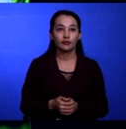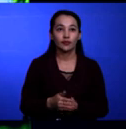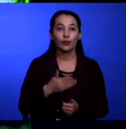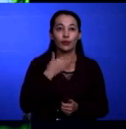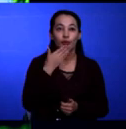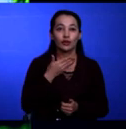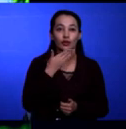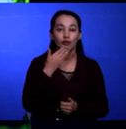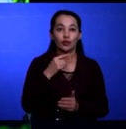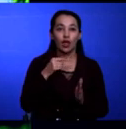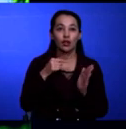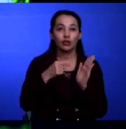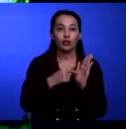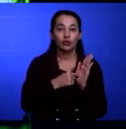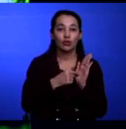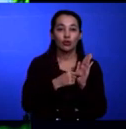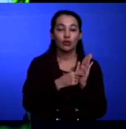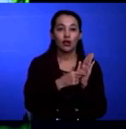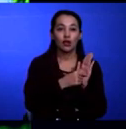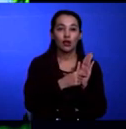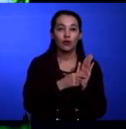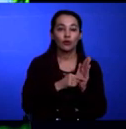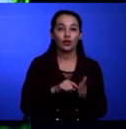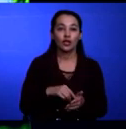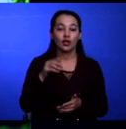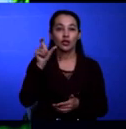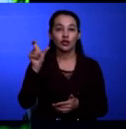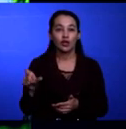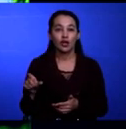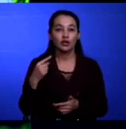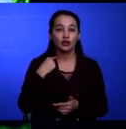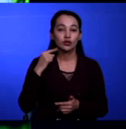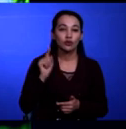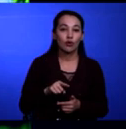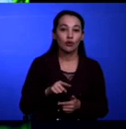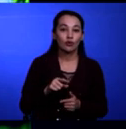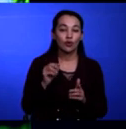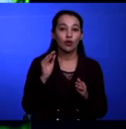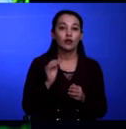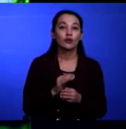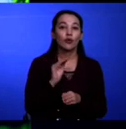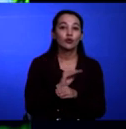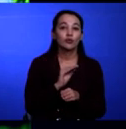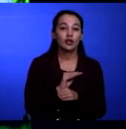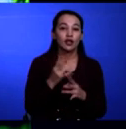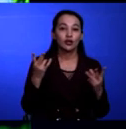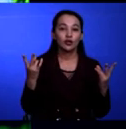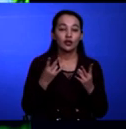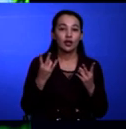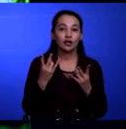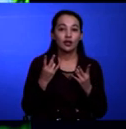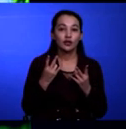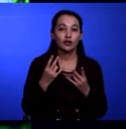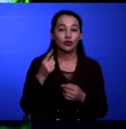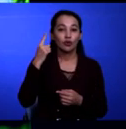O'qing. Nuqtalar o'rniga shaxs, son qo'shimchalaridan mosini qo'yib,